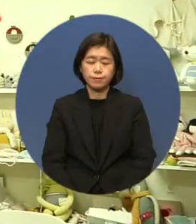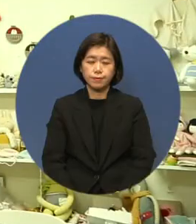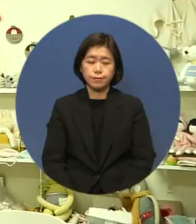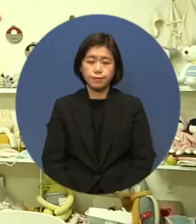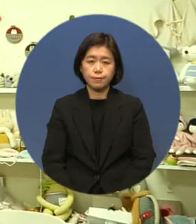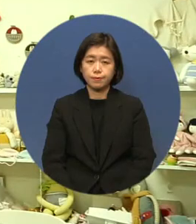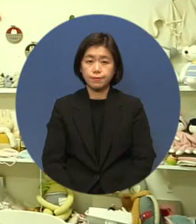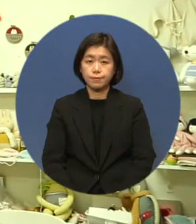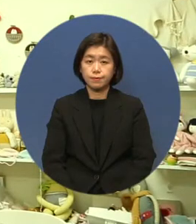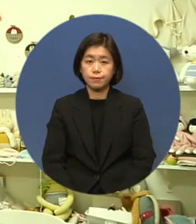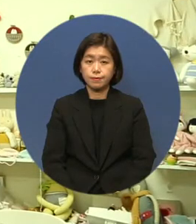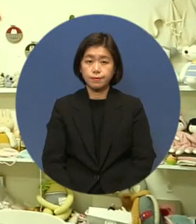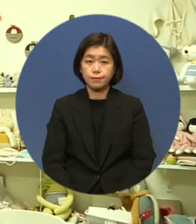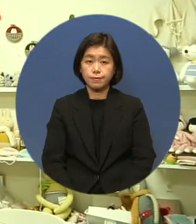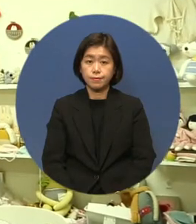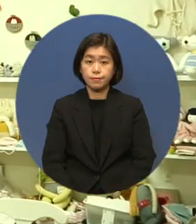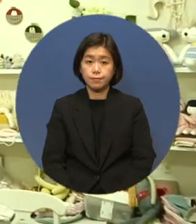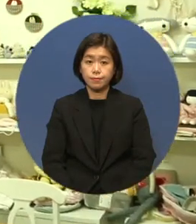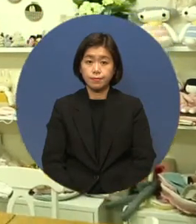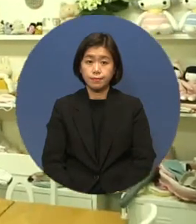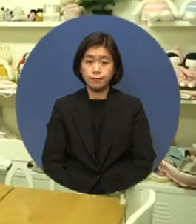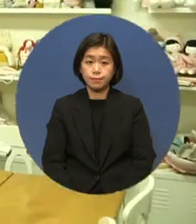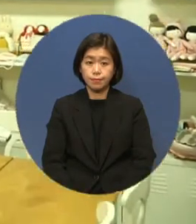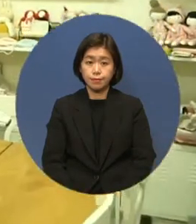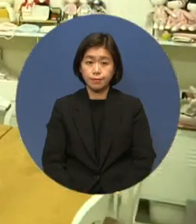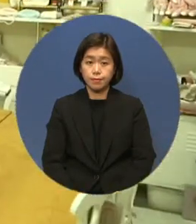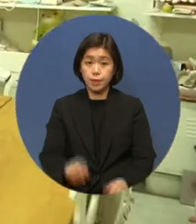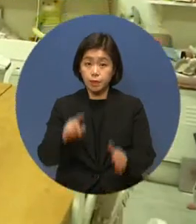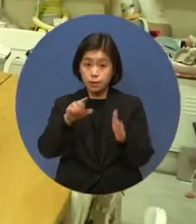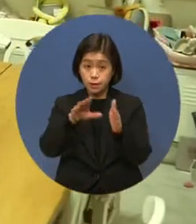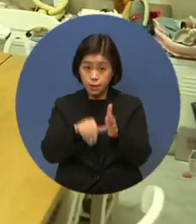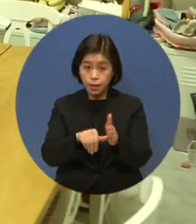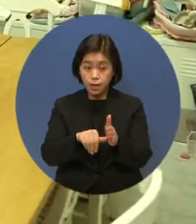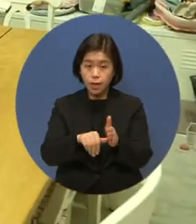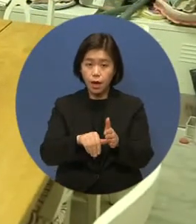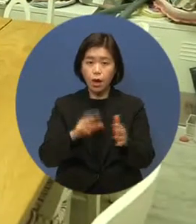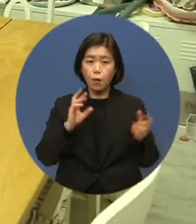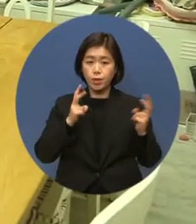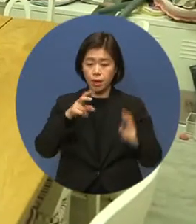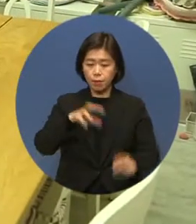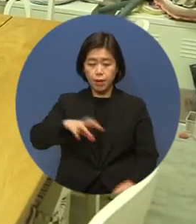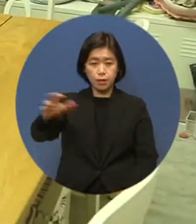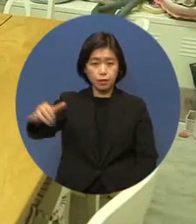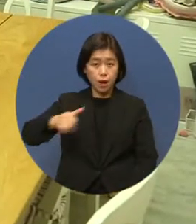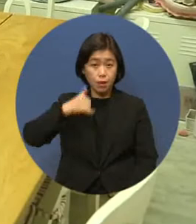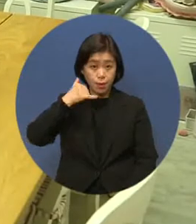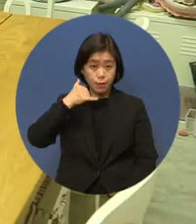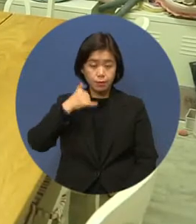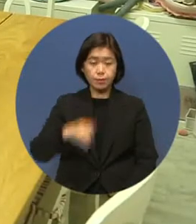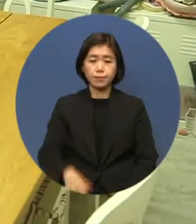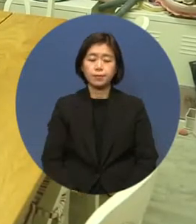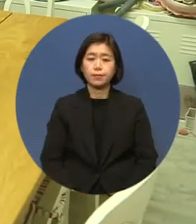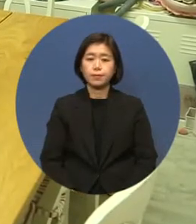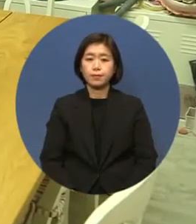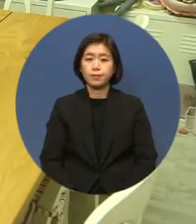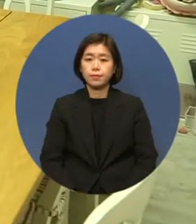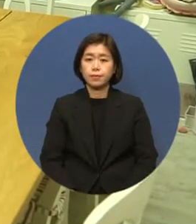네, 그 신청 활동하는 혼자서도 잘해요. 이때 담심포에 걸려온 전화 한 통. 이제 아이들이